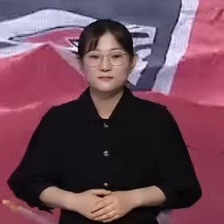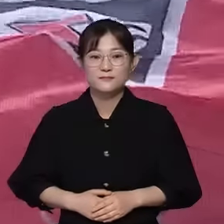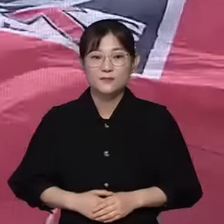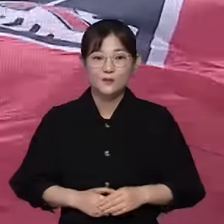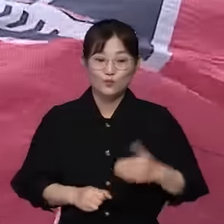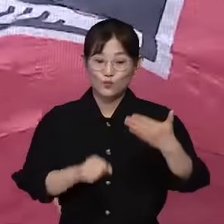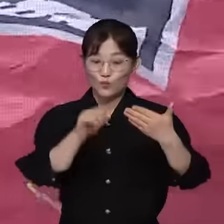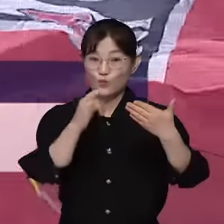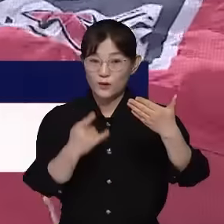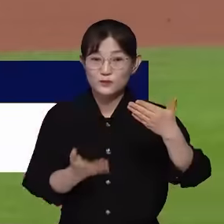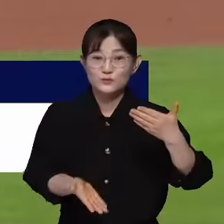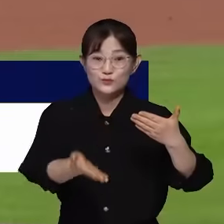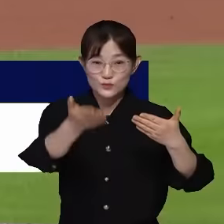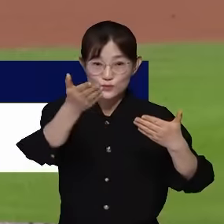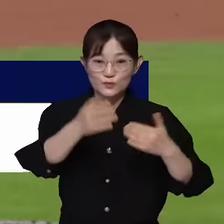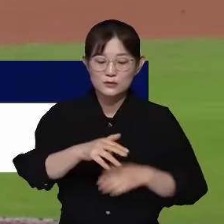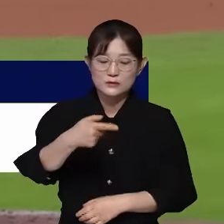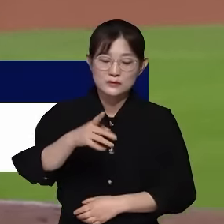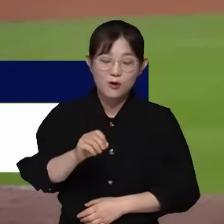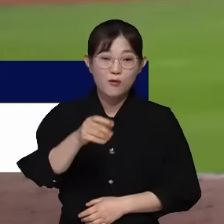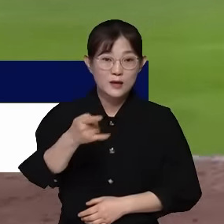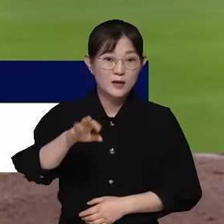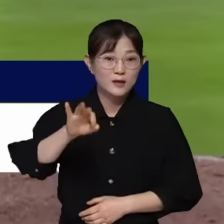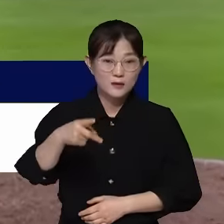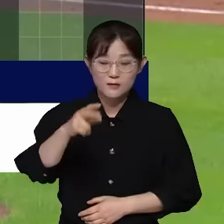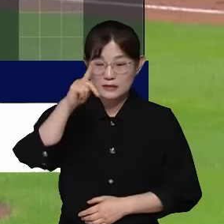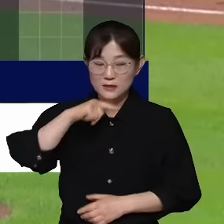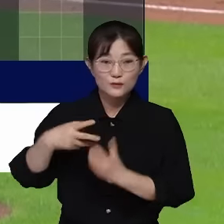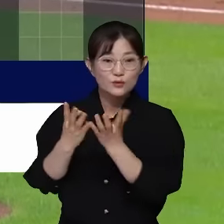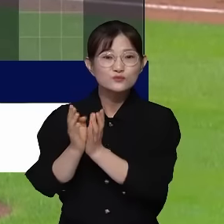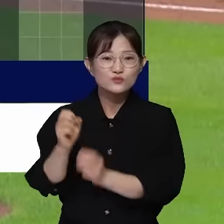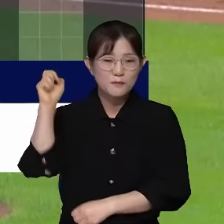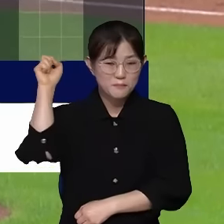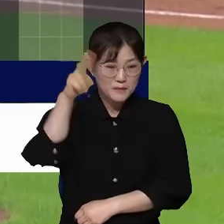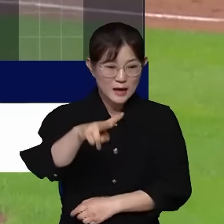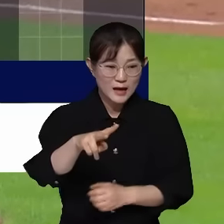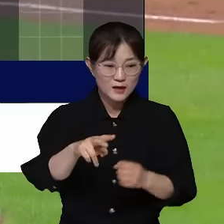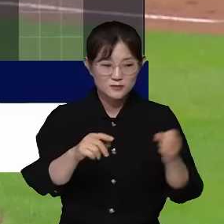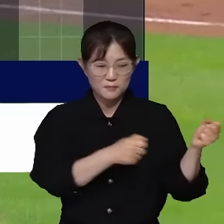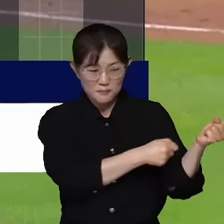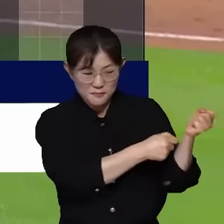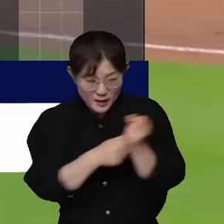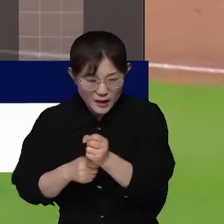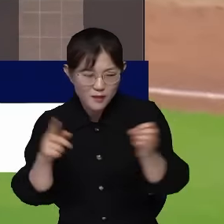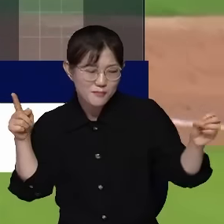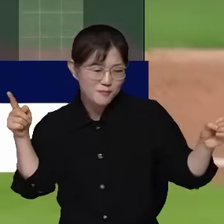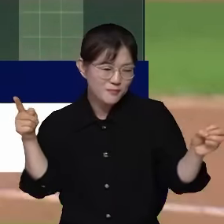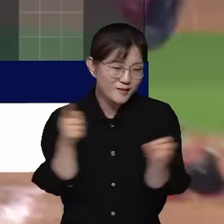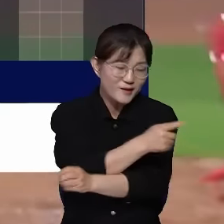9회 초 기아의 마무리 정혜영이 마지막 아웃 카운트를 헛스윙으로 잡아냅니다.